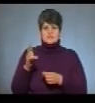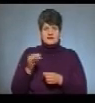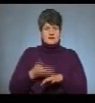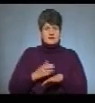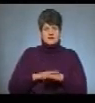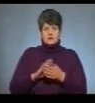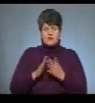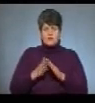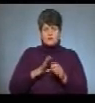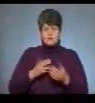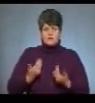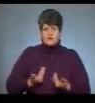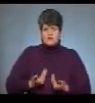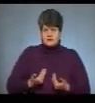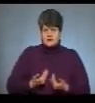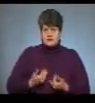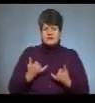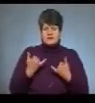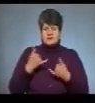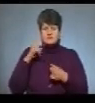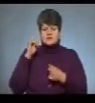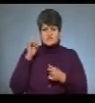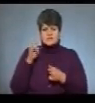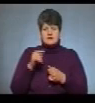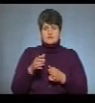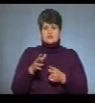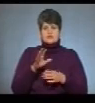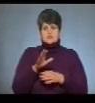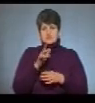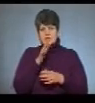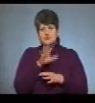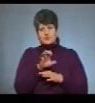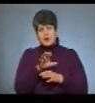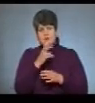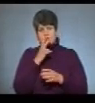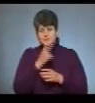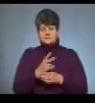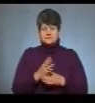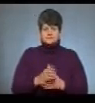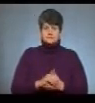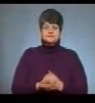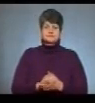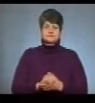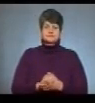в тяжких умовах проживання. То, що я вже тепер знаю з часу, з фотографій, з того. І